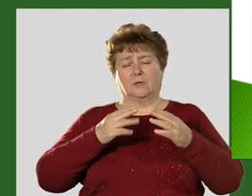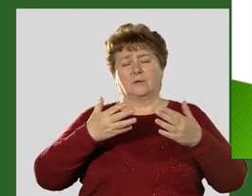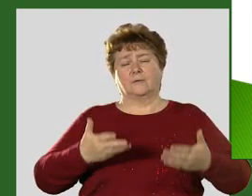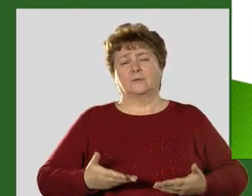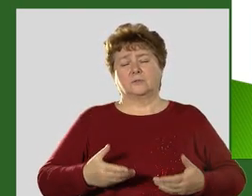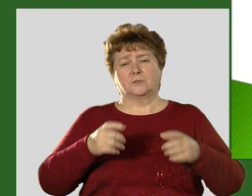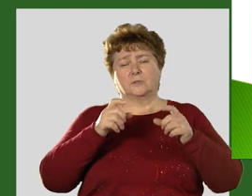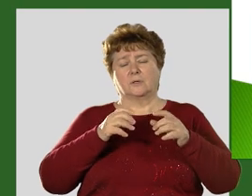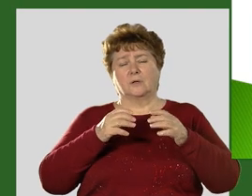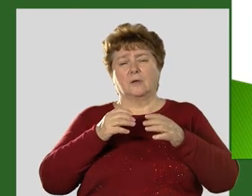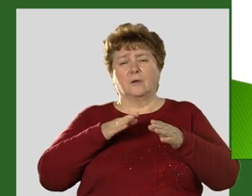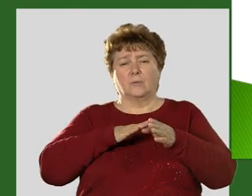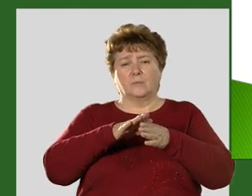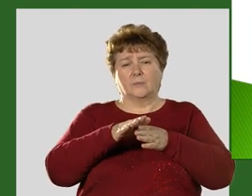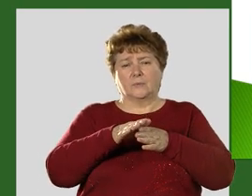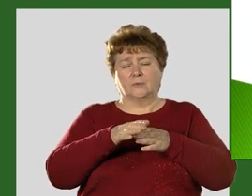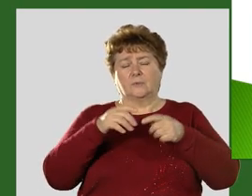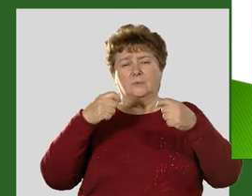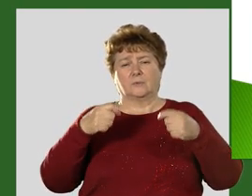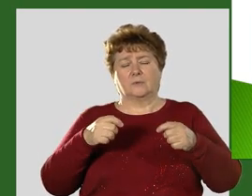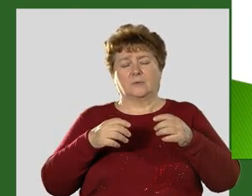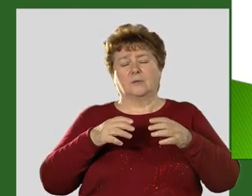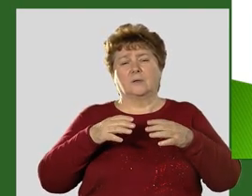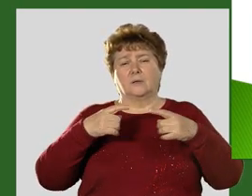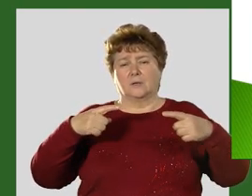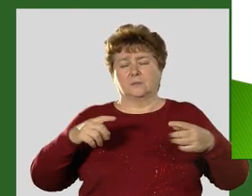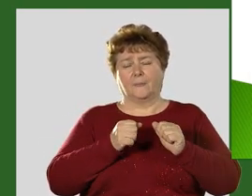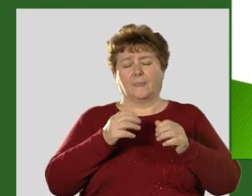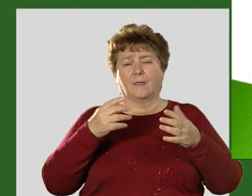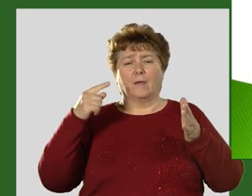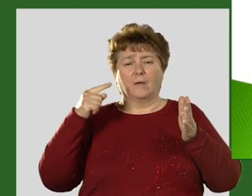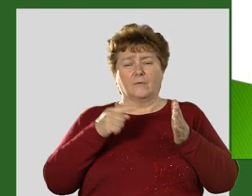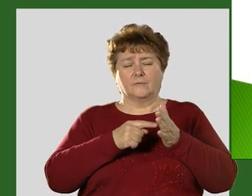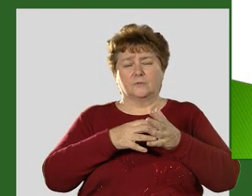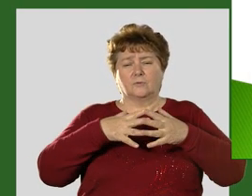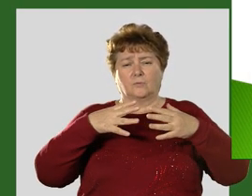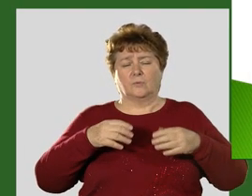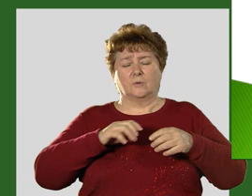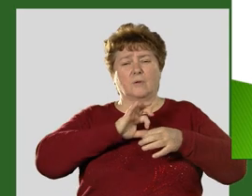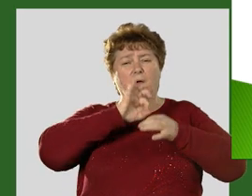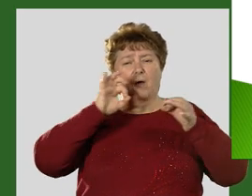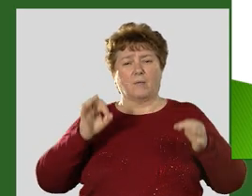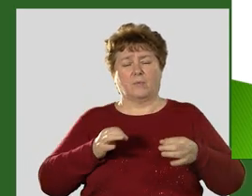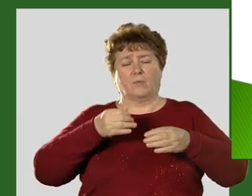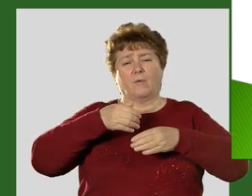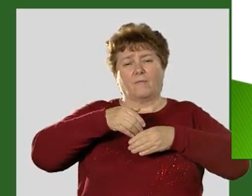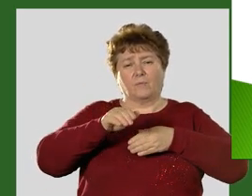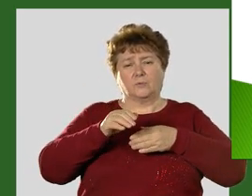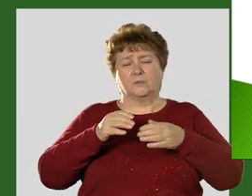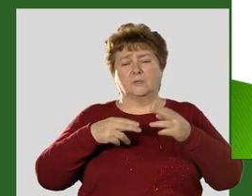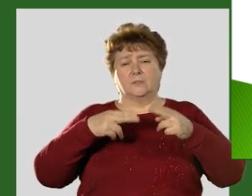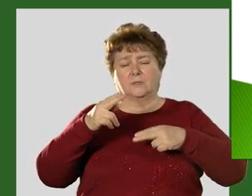жилья, реализации масштабных инфраструктурных проектов. В целях увеличения объемов выпуска строительных